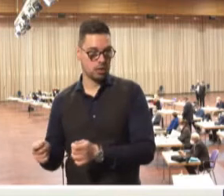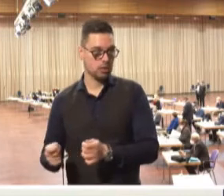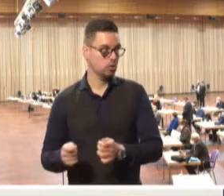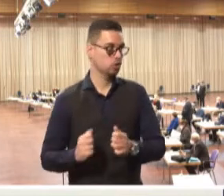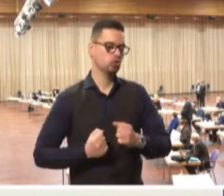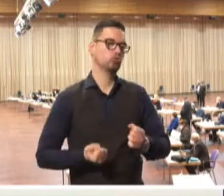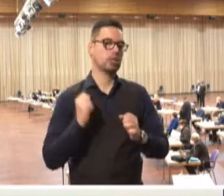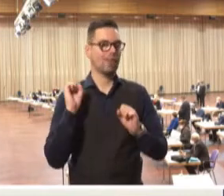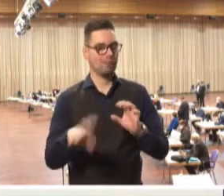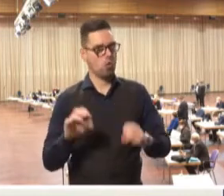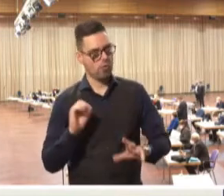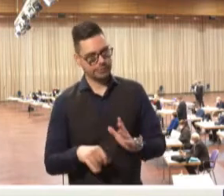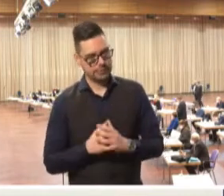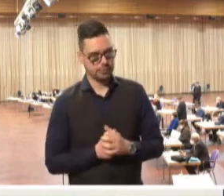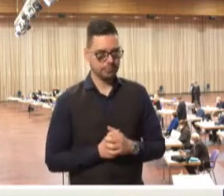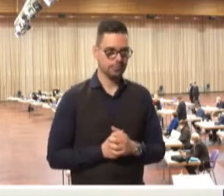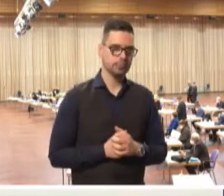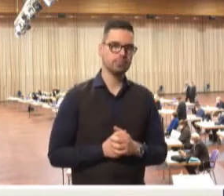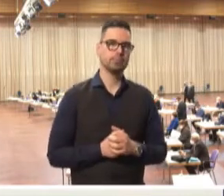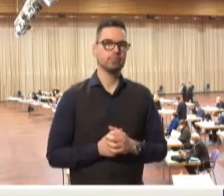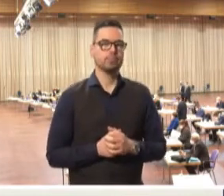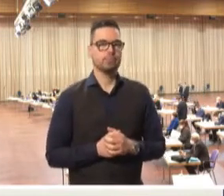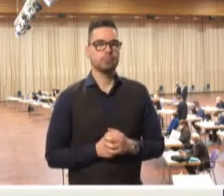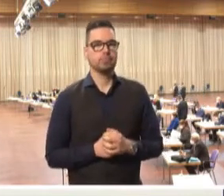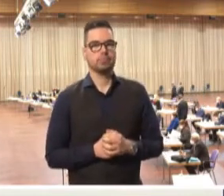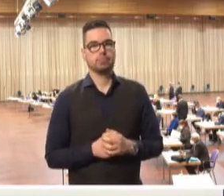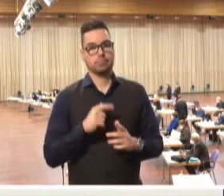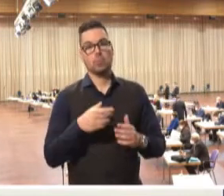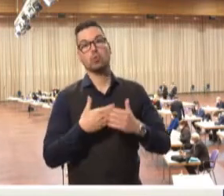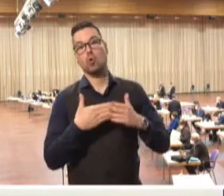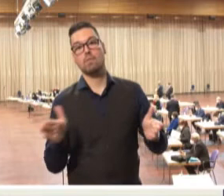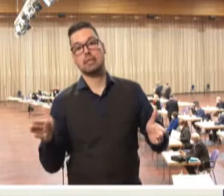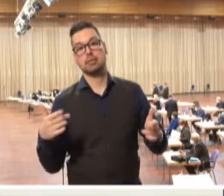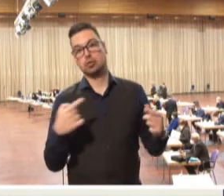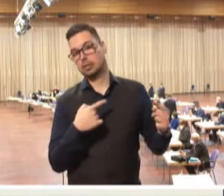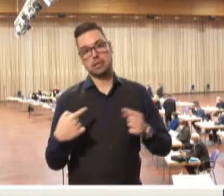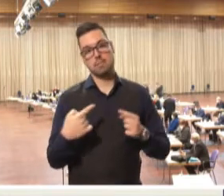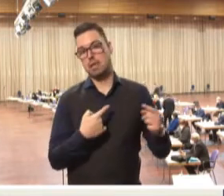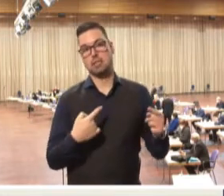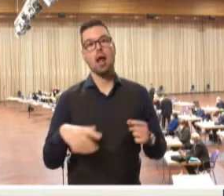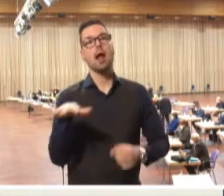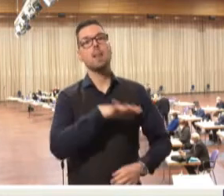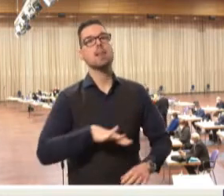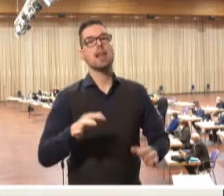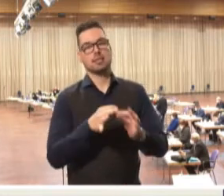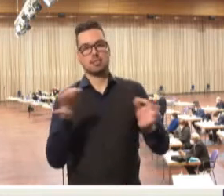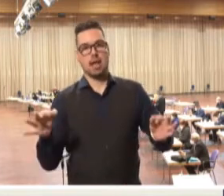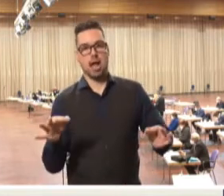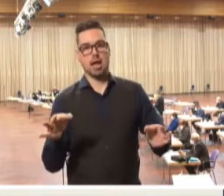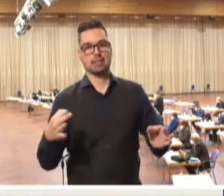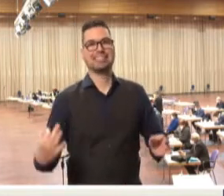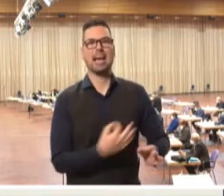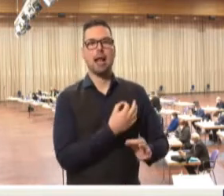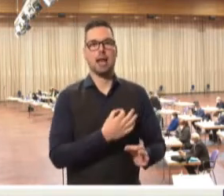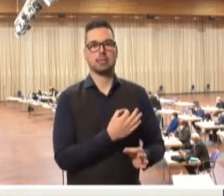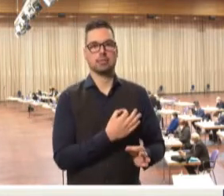Vorwürfe erhoben. Im Zuge der so entstandenen öffentlichen Debatte beschloss der Landtag des Saarlandes auf